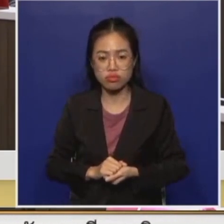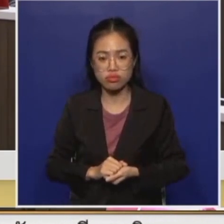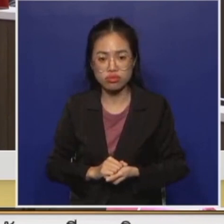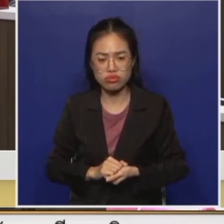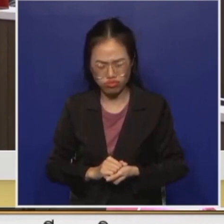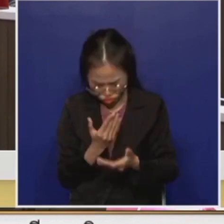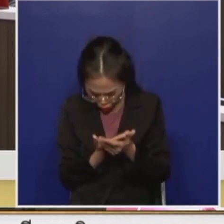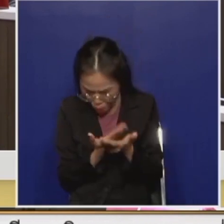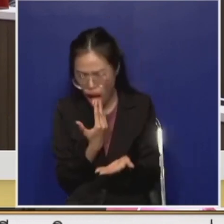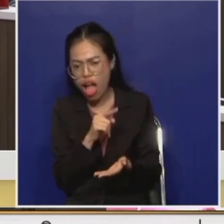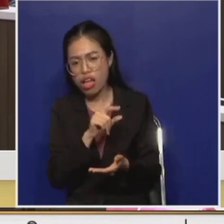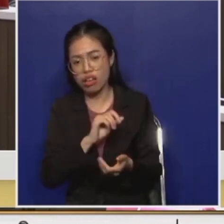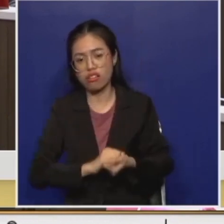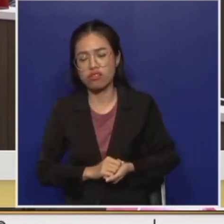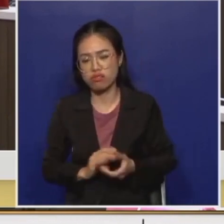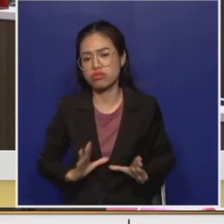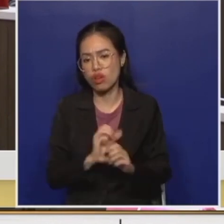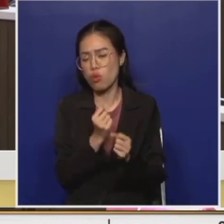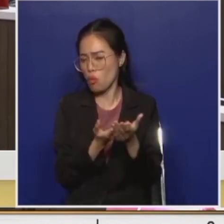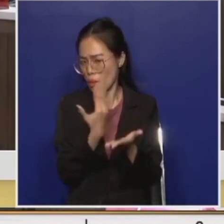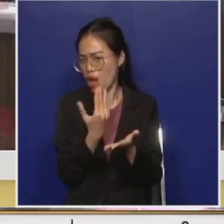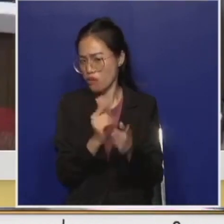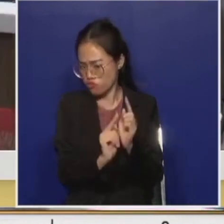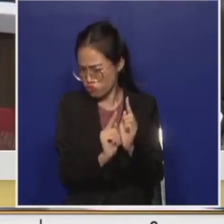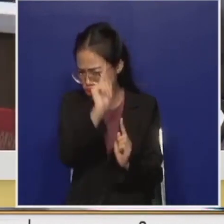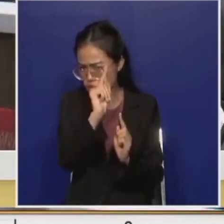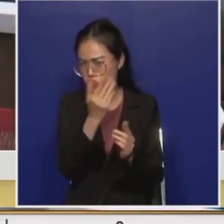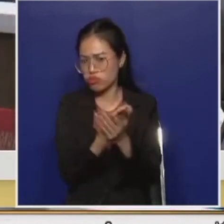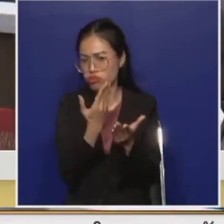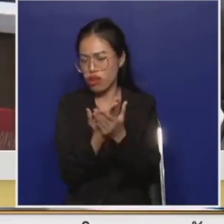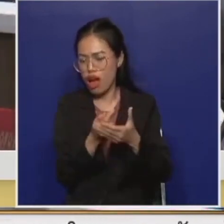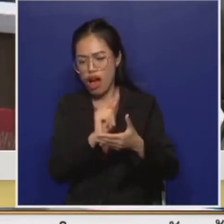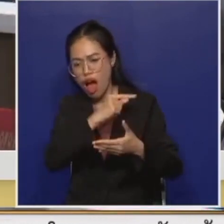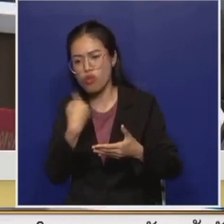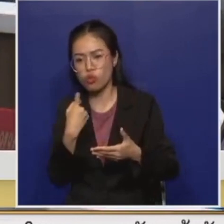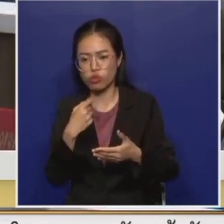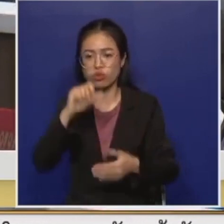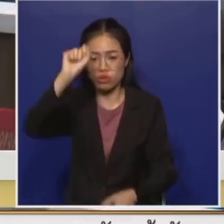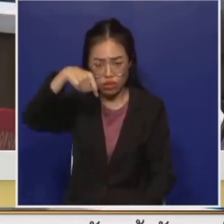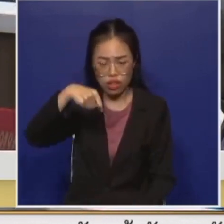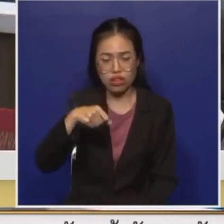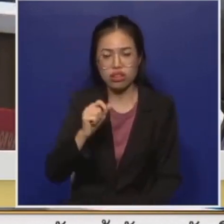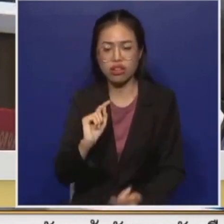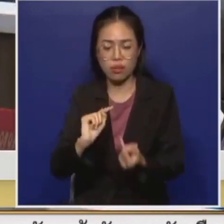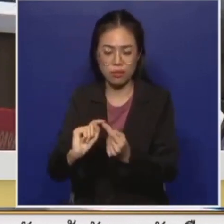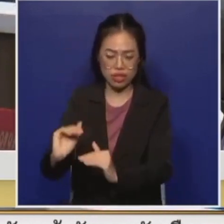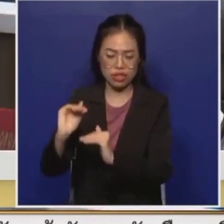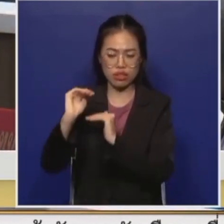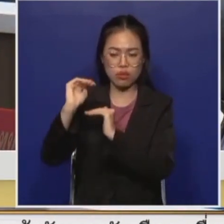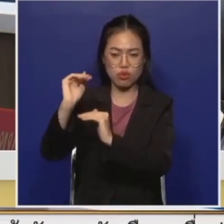มก็แงเยครับมัก็แuyorงนี่ครัมกขาดทนดครับแลทสำกท่ไปกำหนด